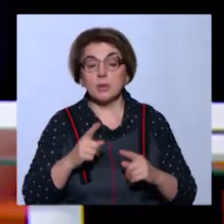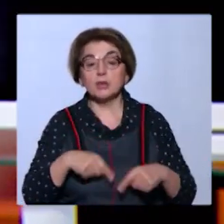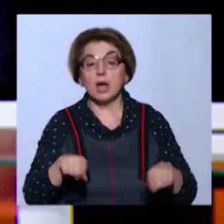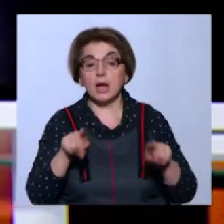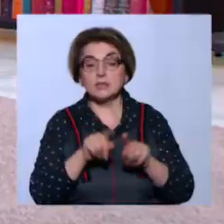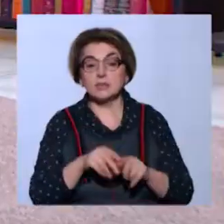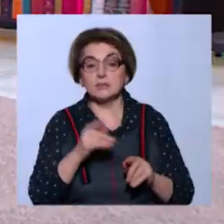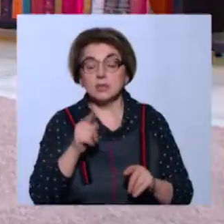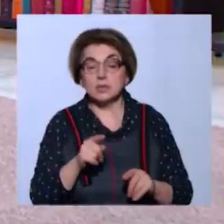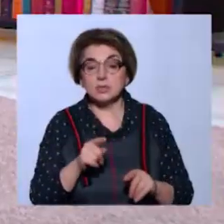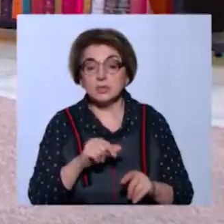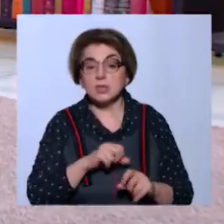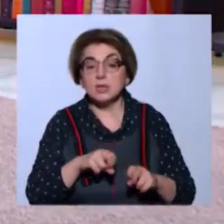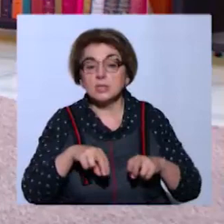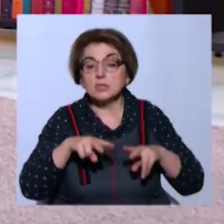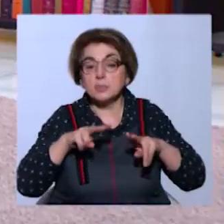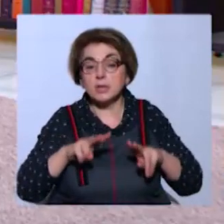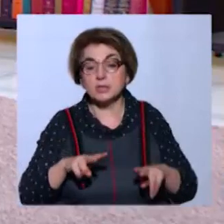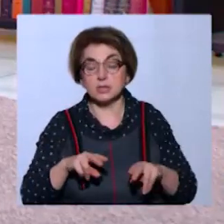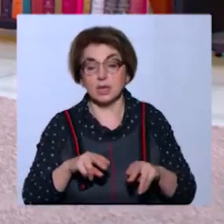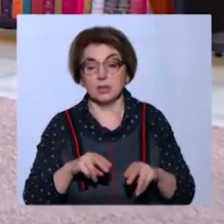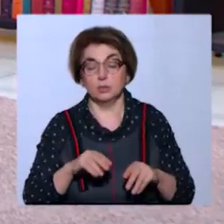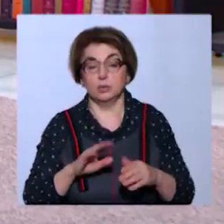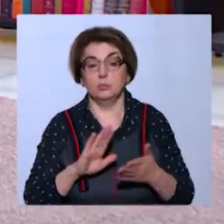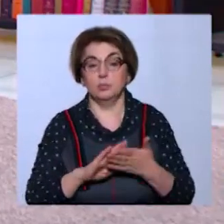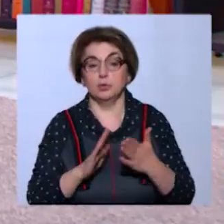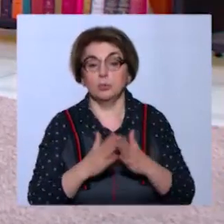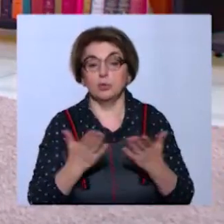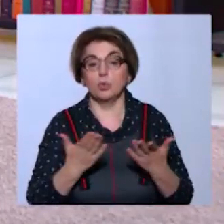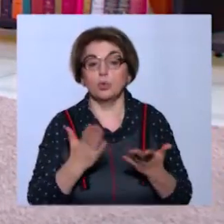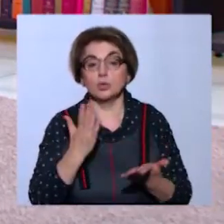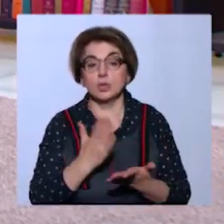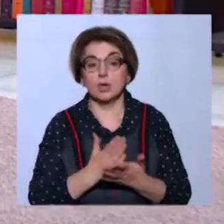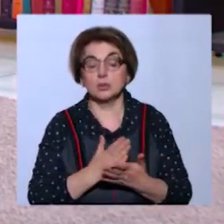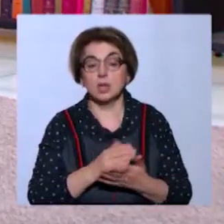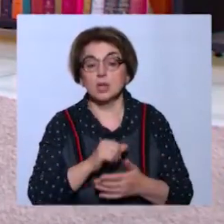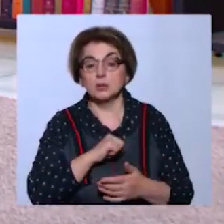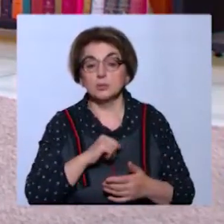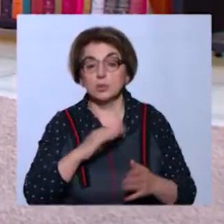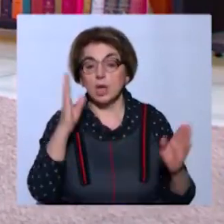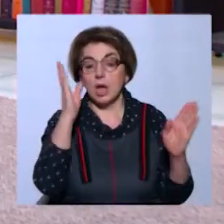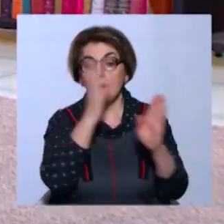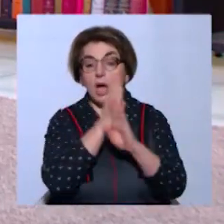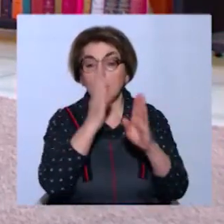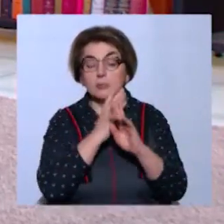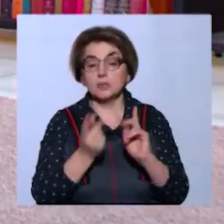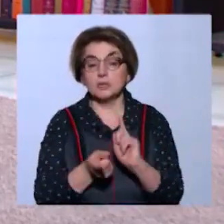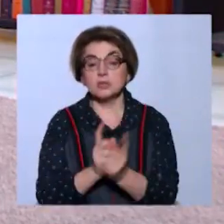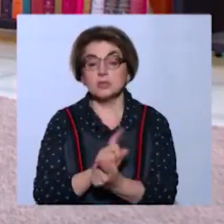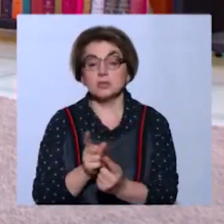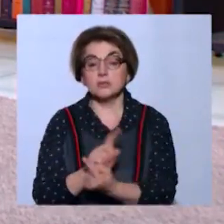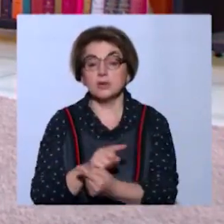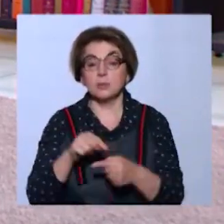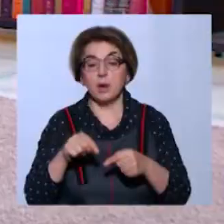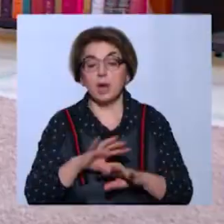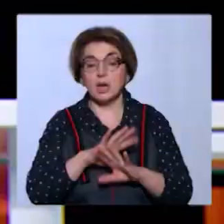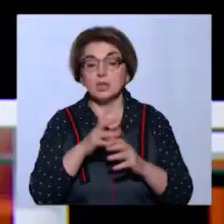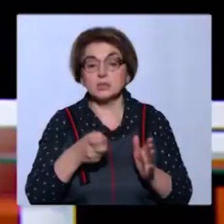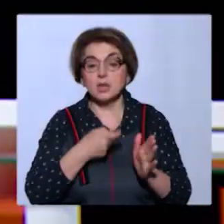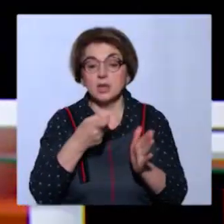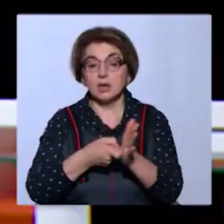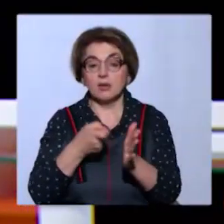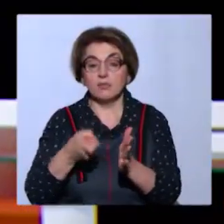აგრეთვე ისეთი გლობალური პროცესები, როგორიც არის მაგალითად კლიმატის ცვლილება. აი, ეს